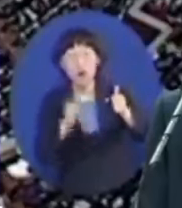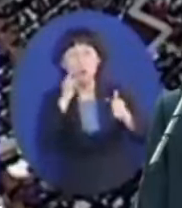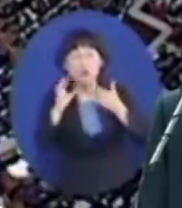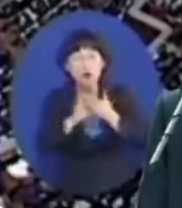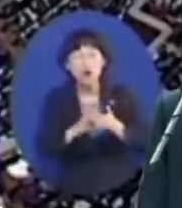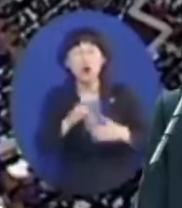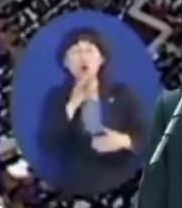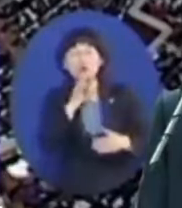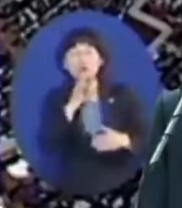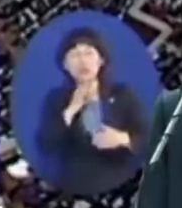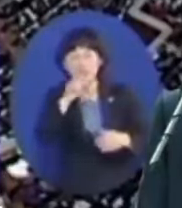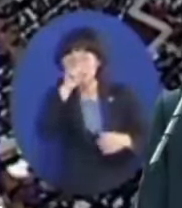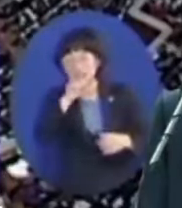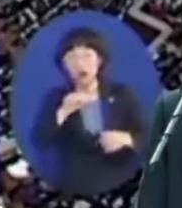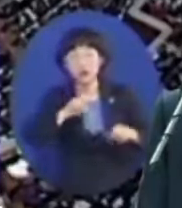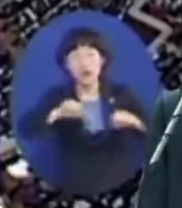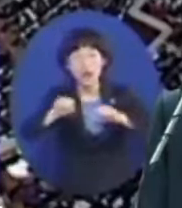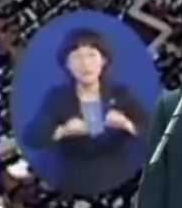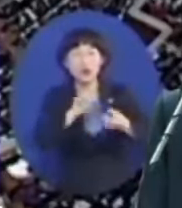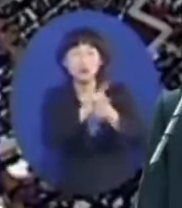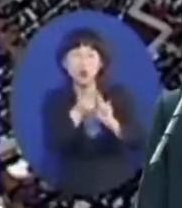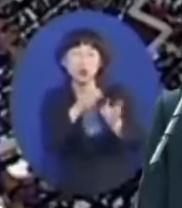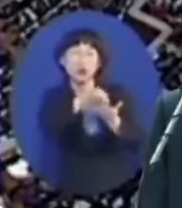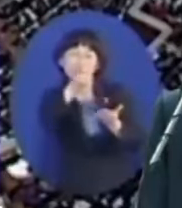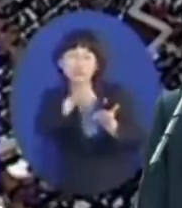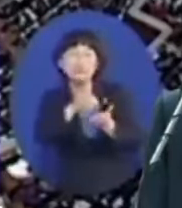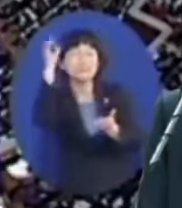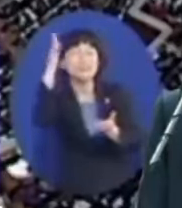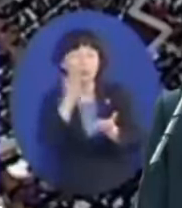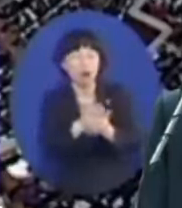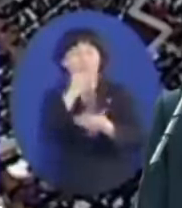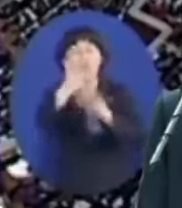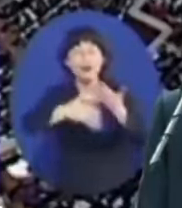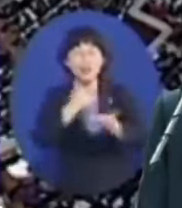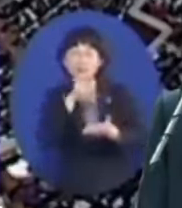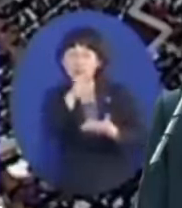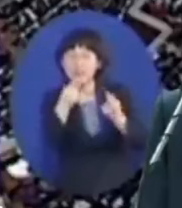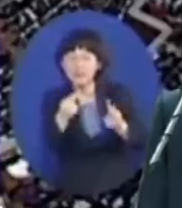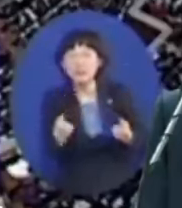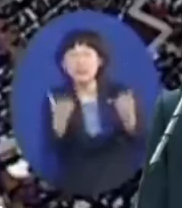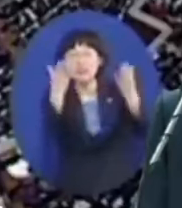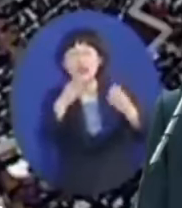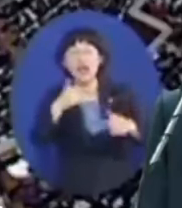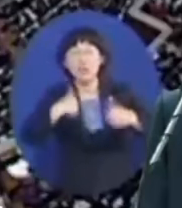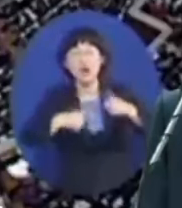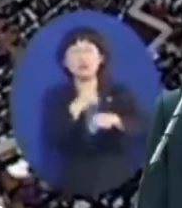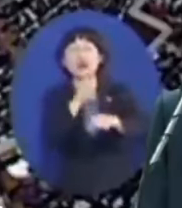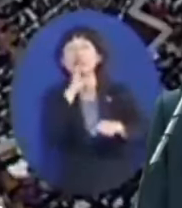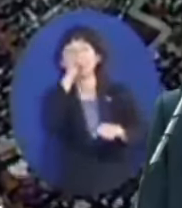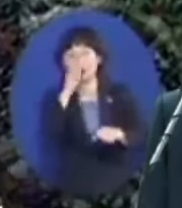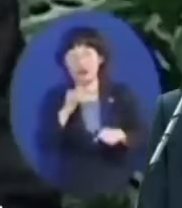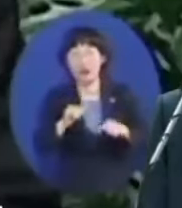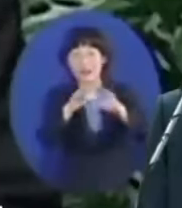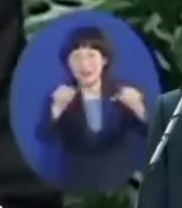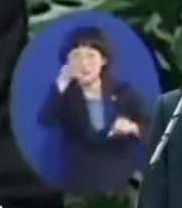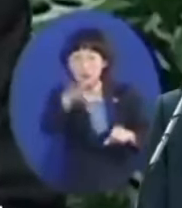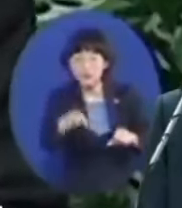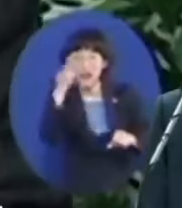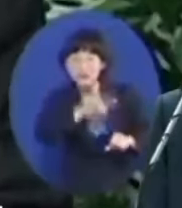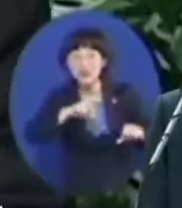선을 행함과 서로 나누어 주기를 잊지 말라. 하나님은 이 같은 제사를 기뻐하시느니라. 우리가 땅에 있어서 악을 행하지